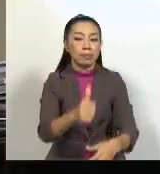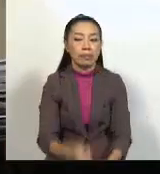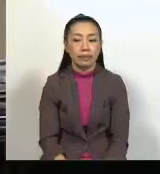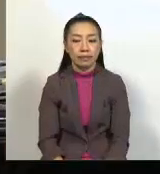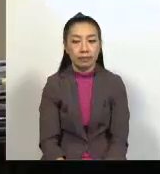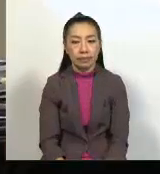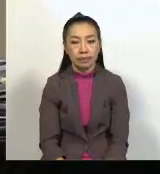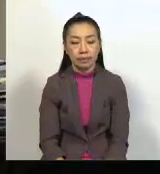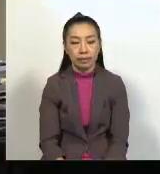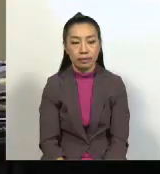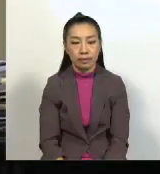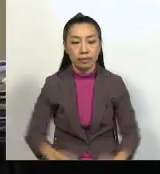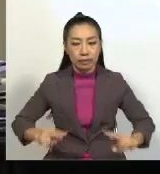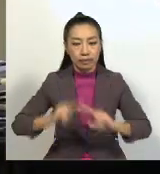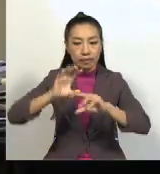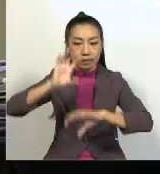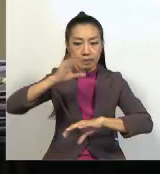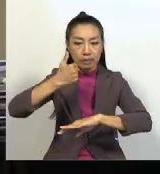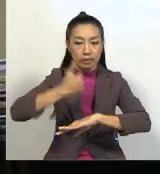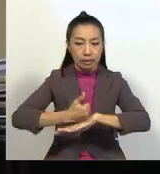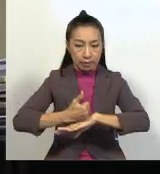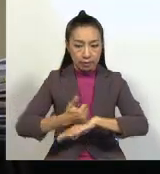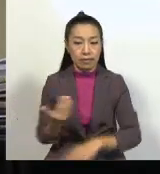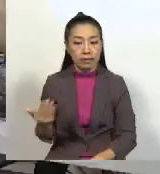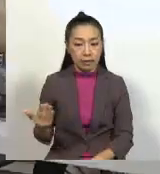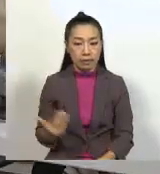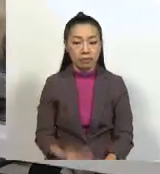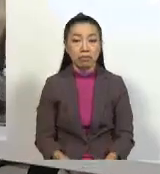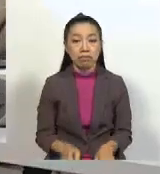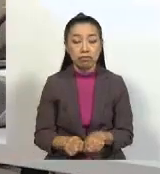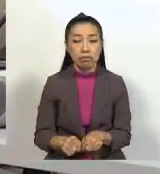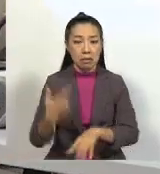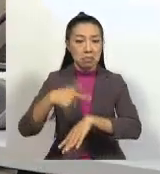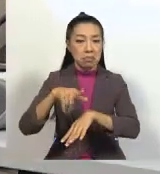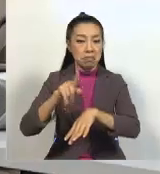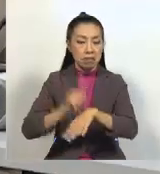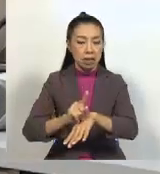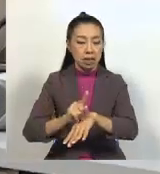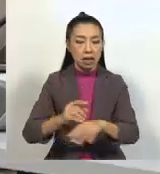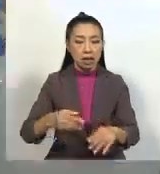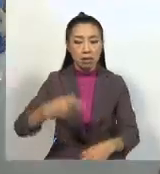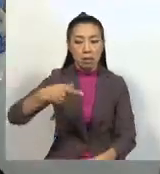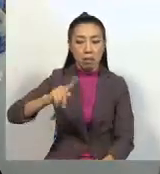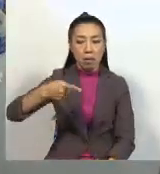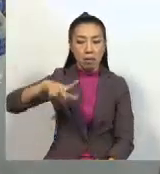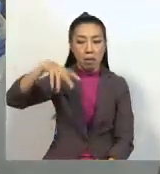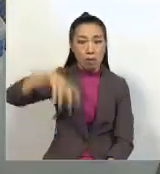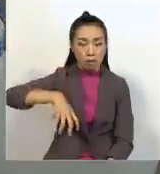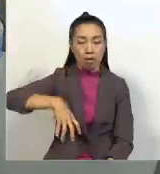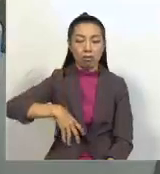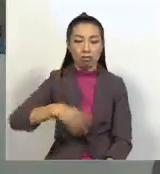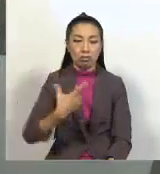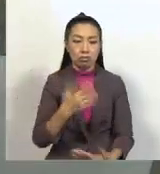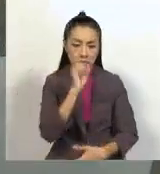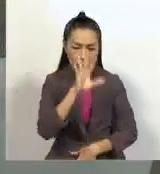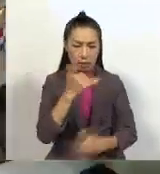ส่วนทางด้านของพลเอกอนุพงษ์เผ่าจินดารัฐมนตรีว่าการกระทรวงมหาดไทยในฐานะผู้บัญชาการป้องกันและบรรเทาสาธารณภัยก็ระบุนะค